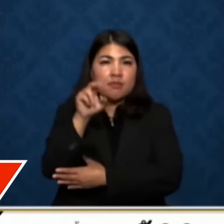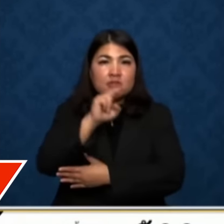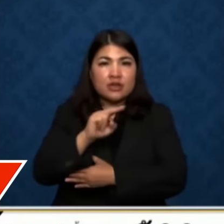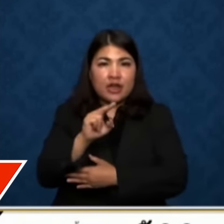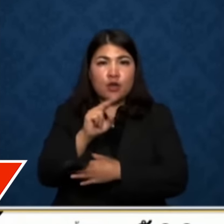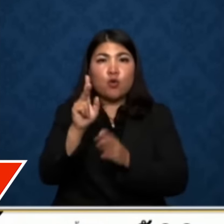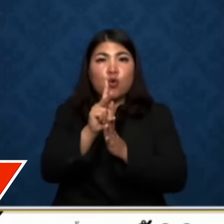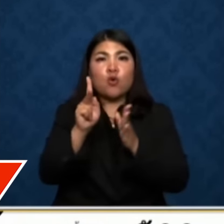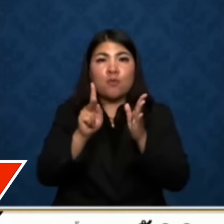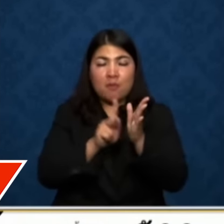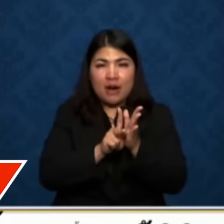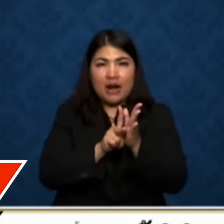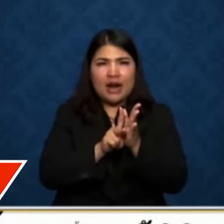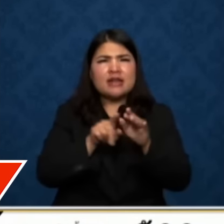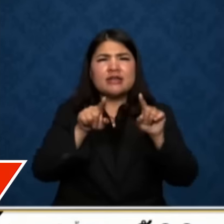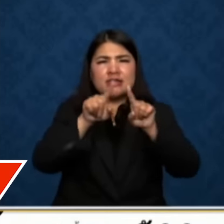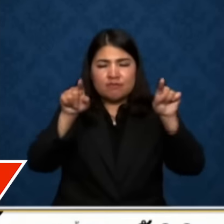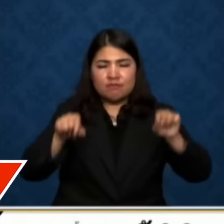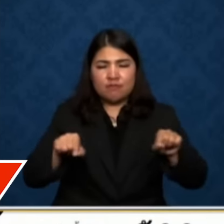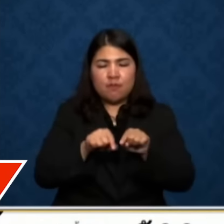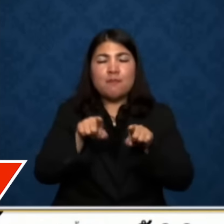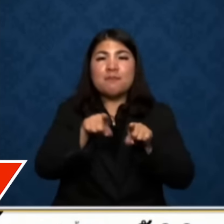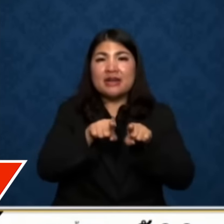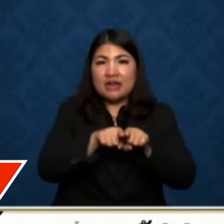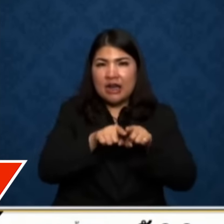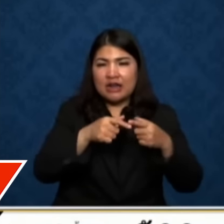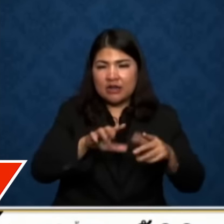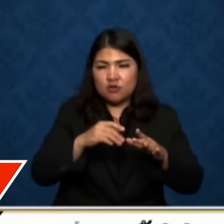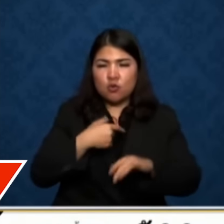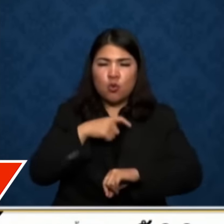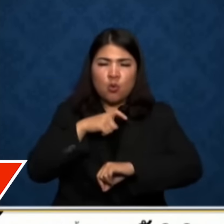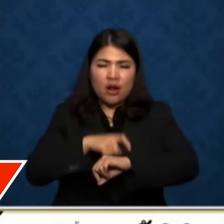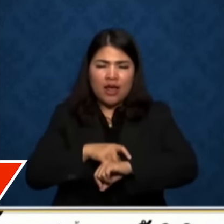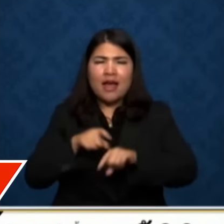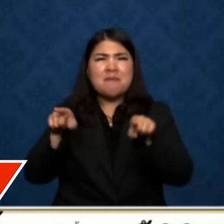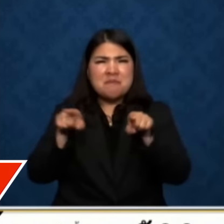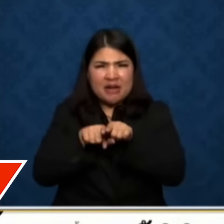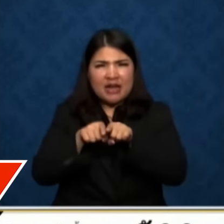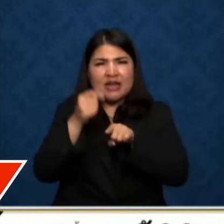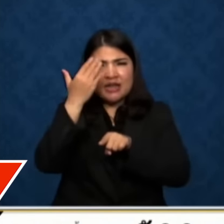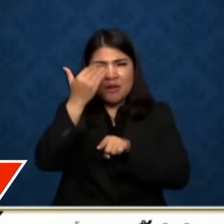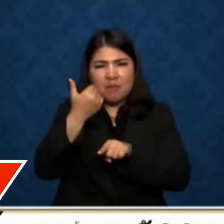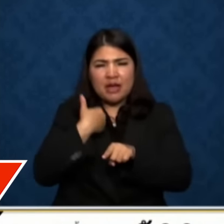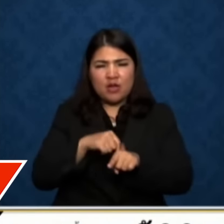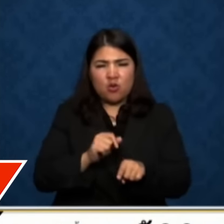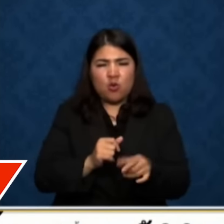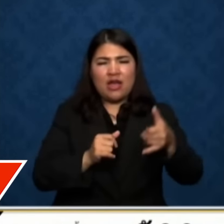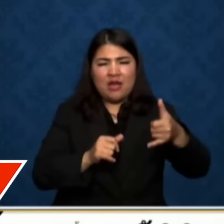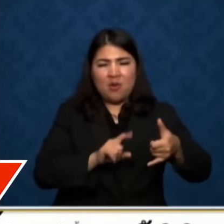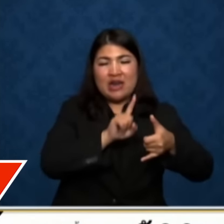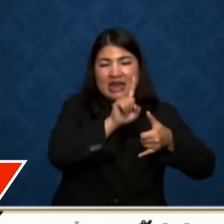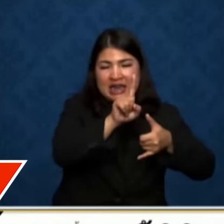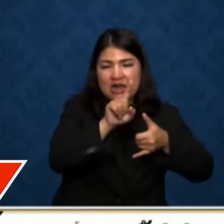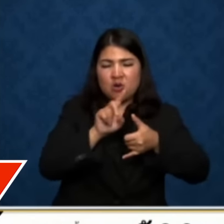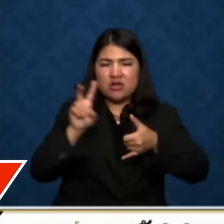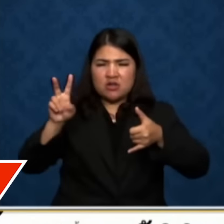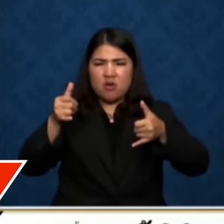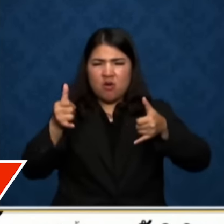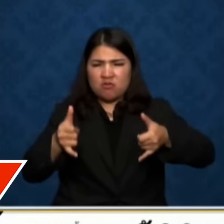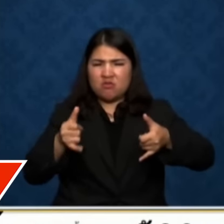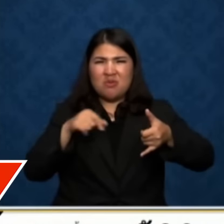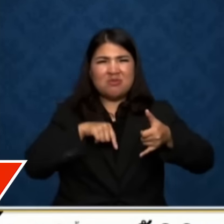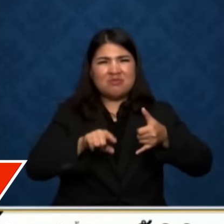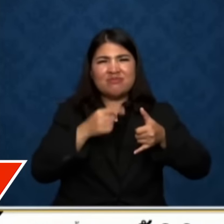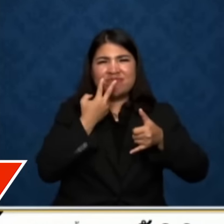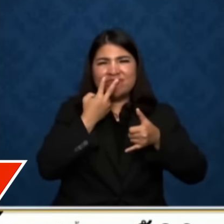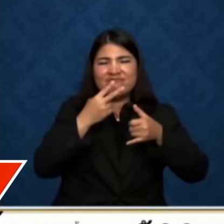ฎหมายฉบับเดียวกันในช่วงเวลาเดียวกันของคนไข้2คนมันถึงดูไม่ค่อยสอดคล้องกัน